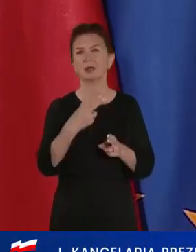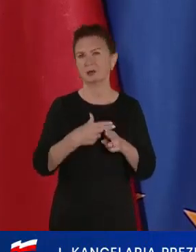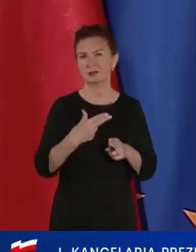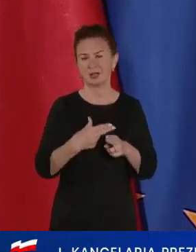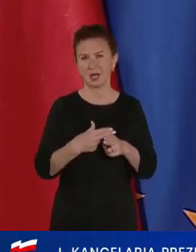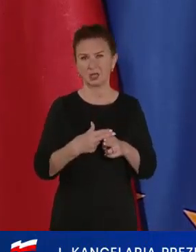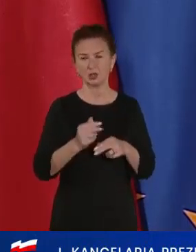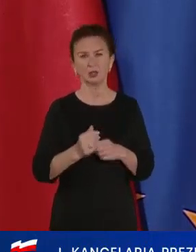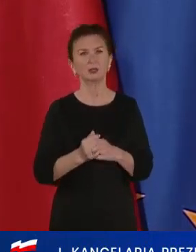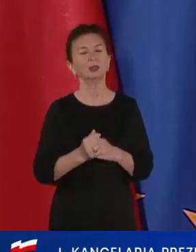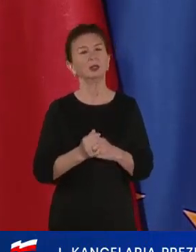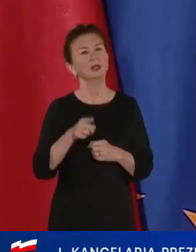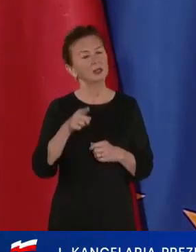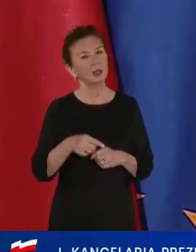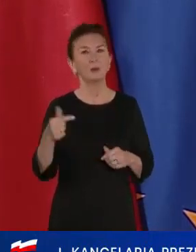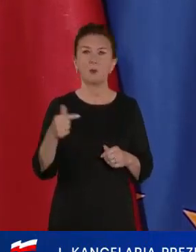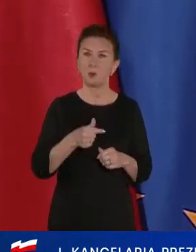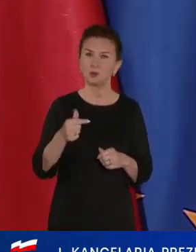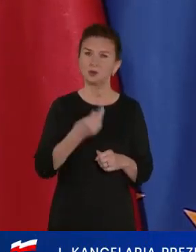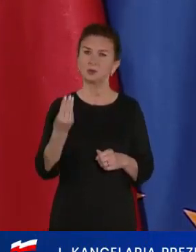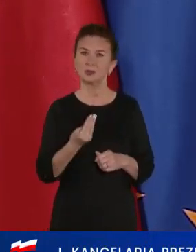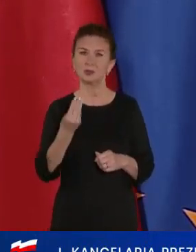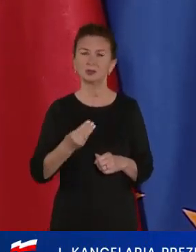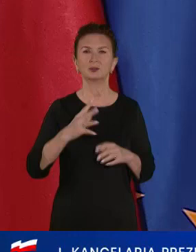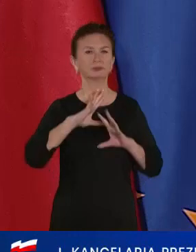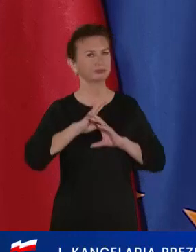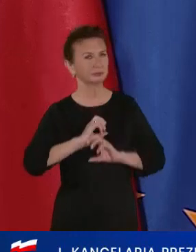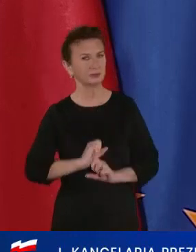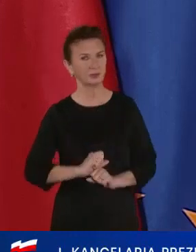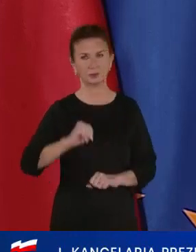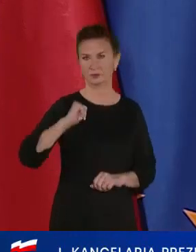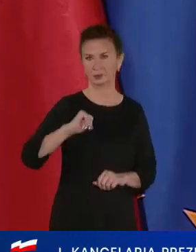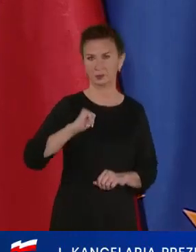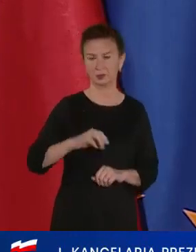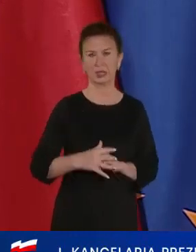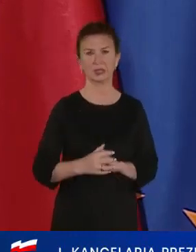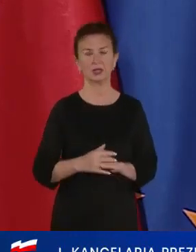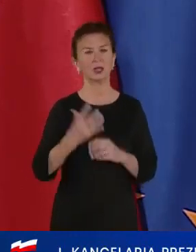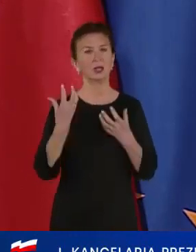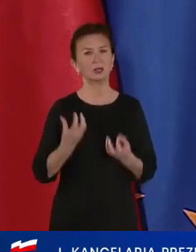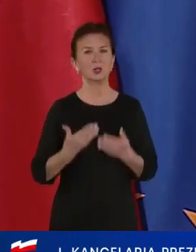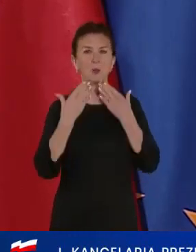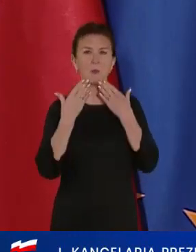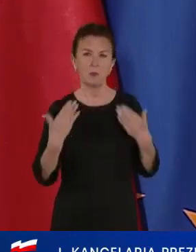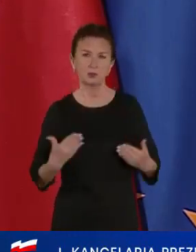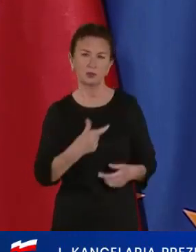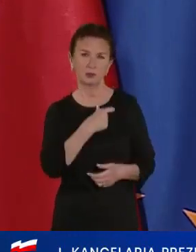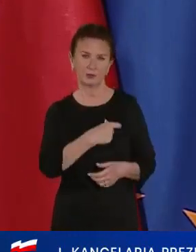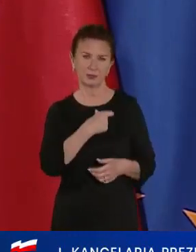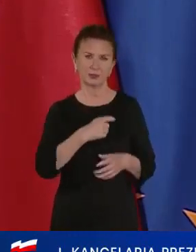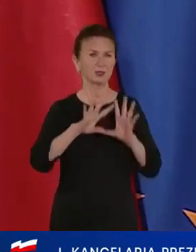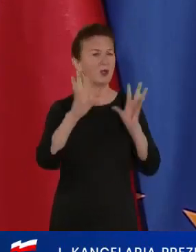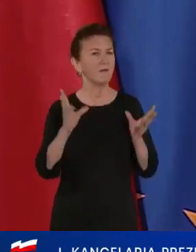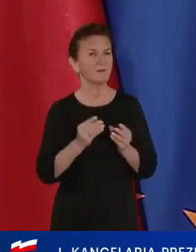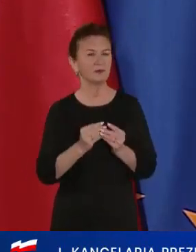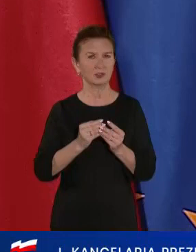musimy uzbroić się w cierpliwość. Chciałbym bardzo serdecznie podziękować wszystkim środowiskom przedsiębiorców,